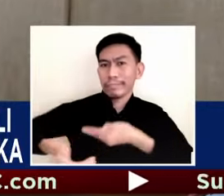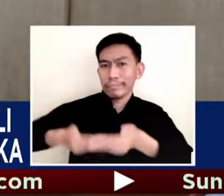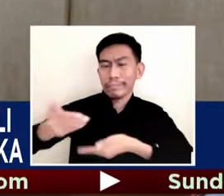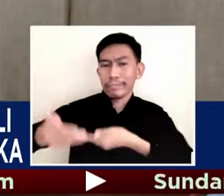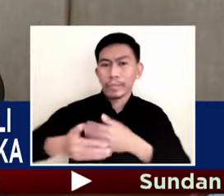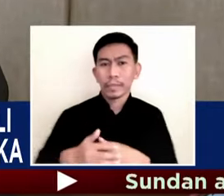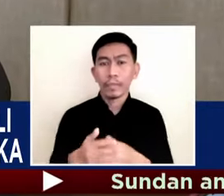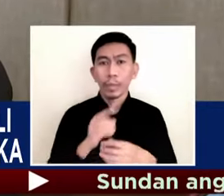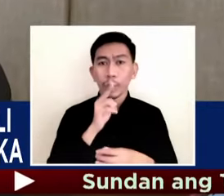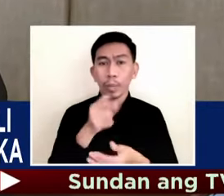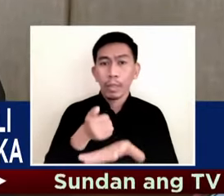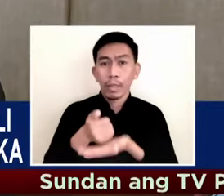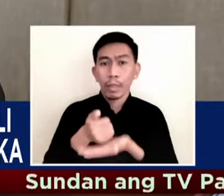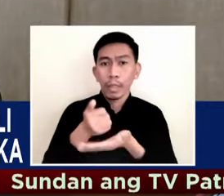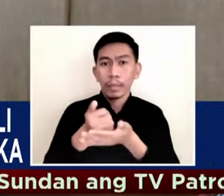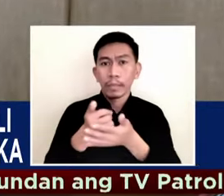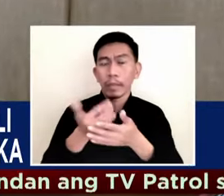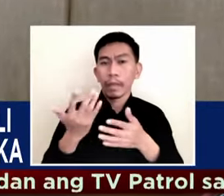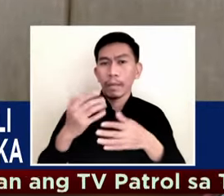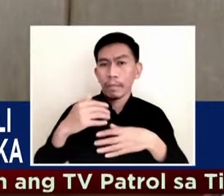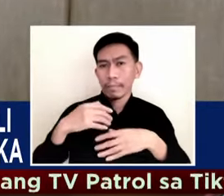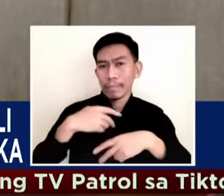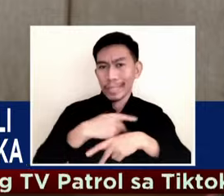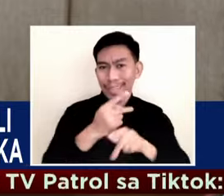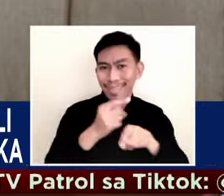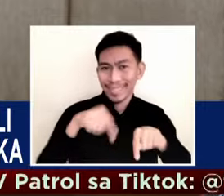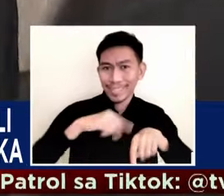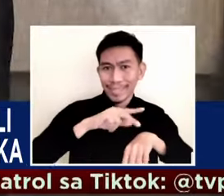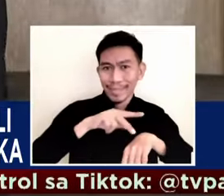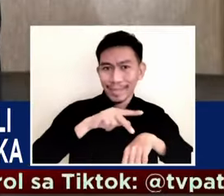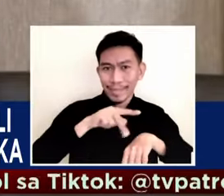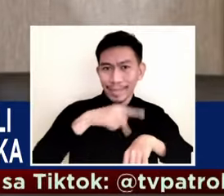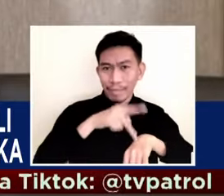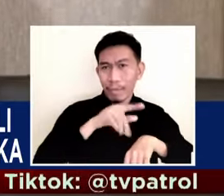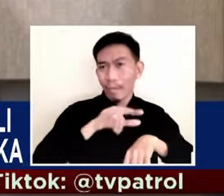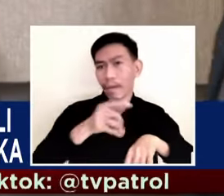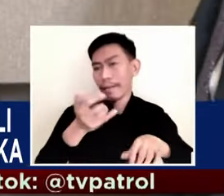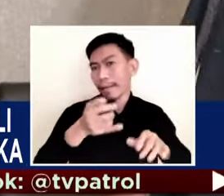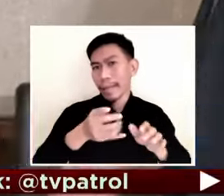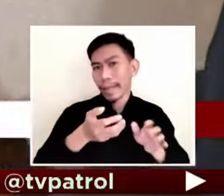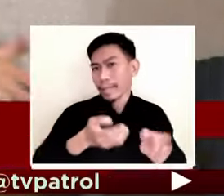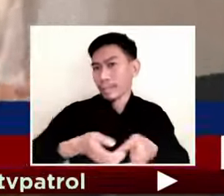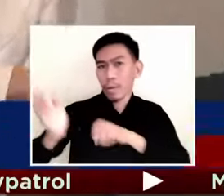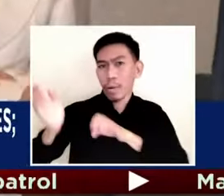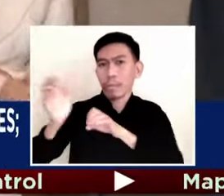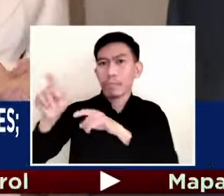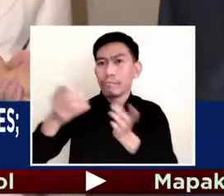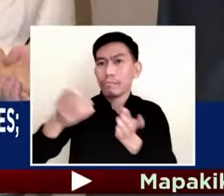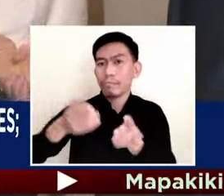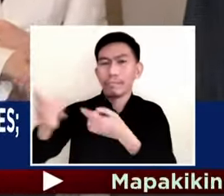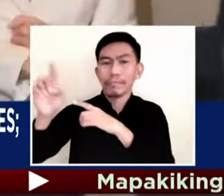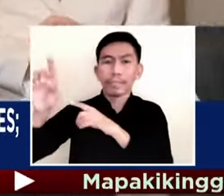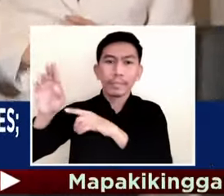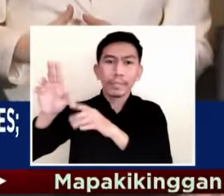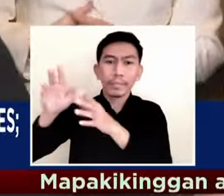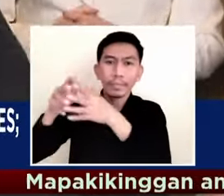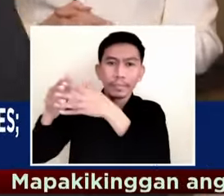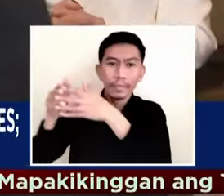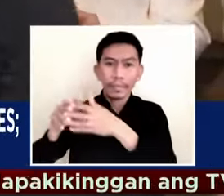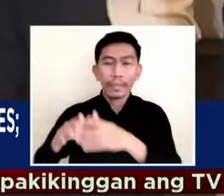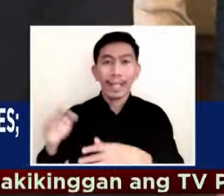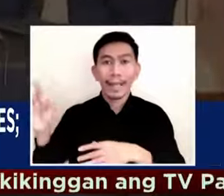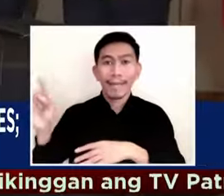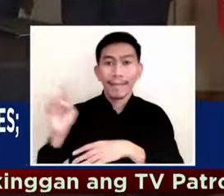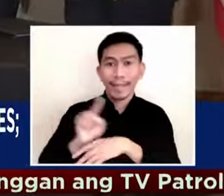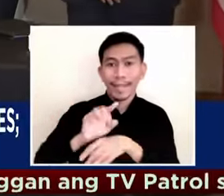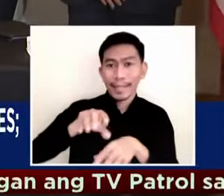manufacturing companies in the Philippines to export their products to the United States. Isa si film rapper Apple the App sa official delegates ng US